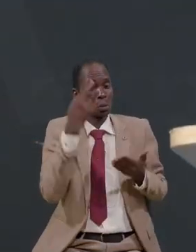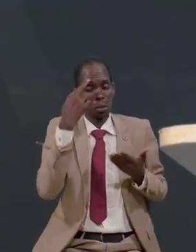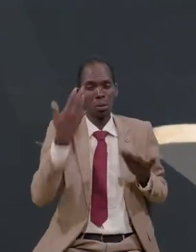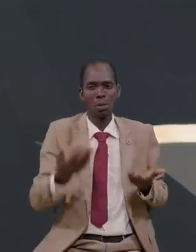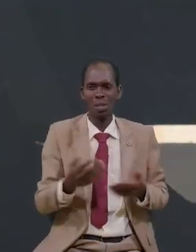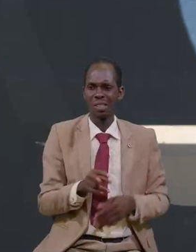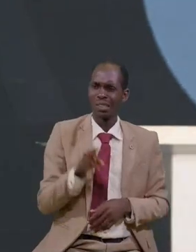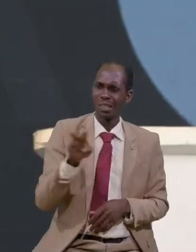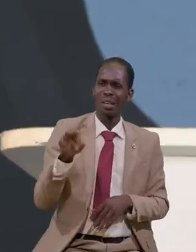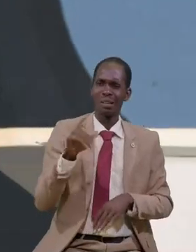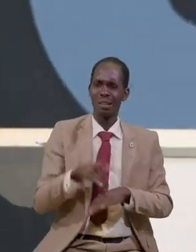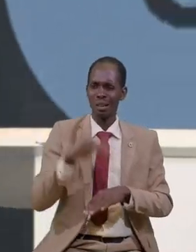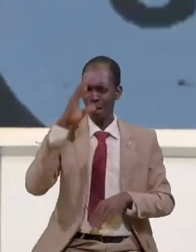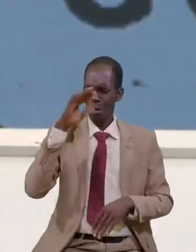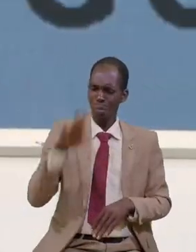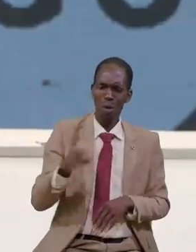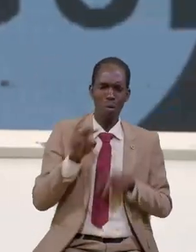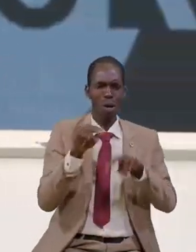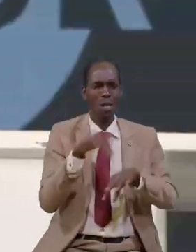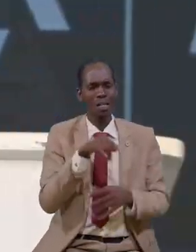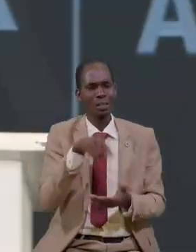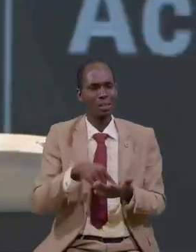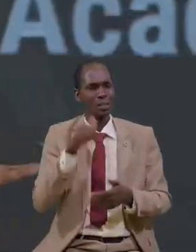regardez ce garçon, regardez cette fille,